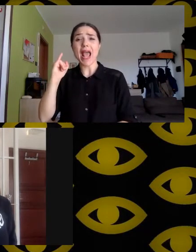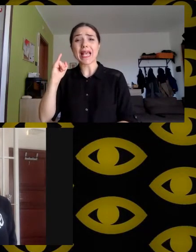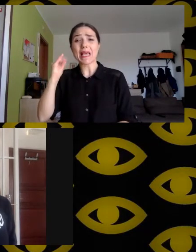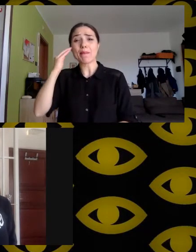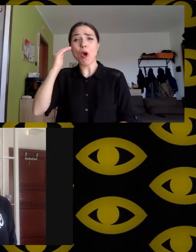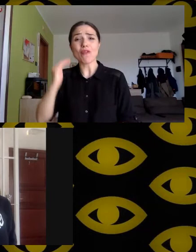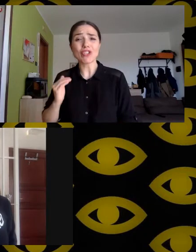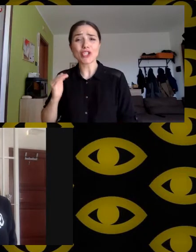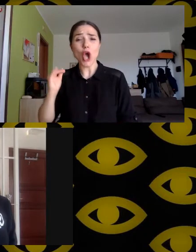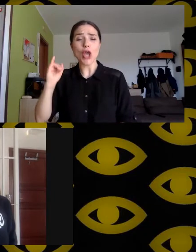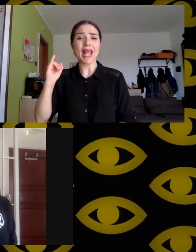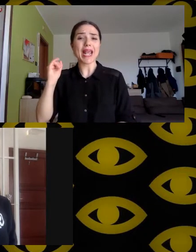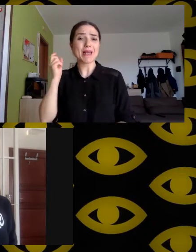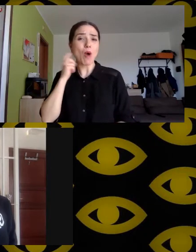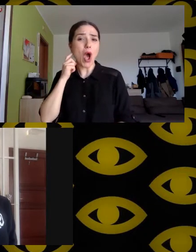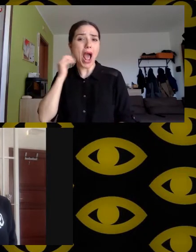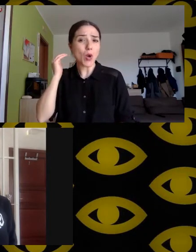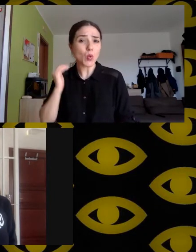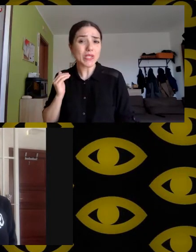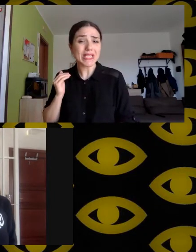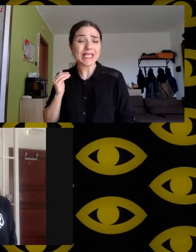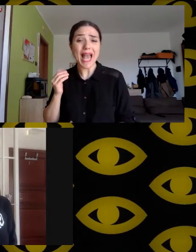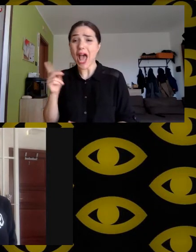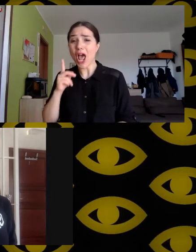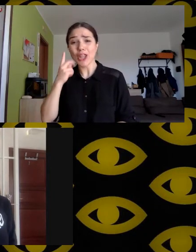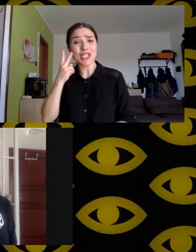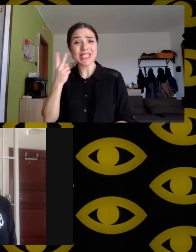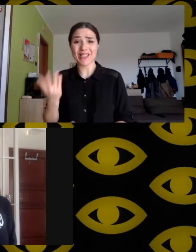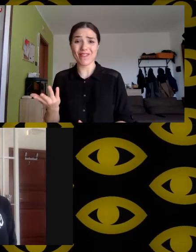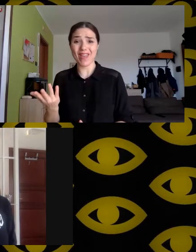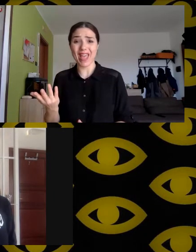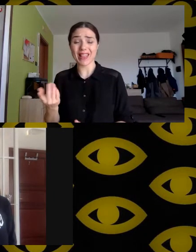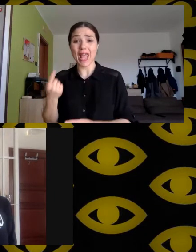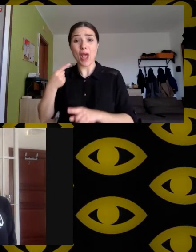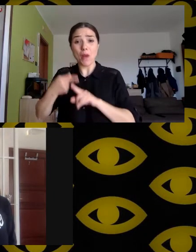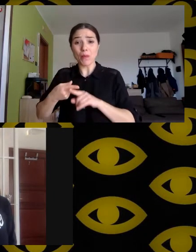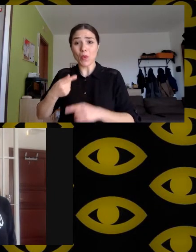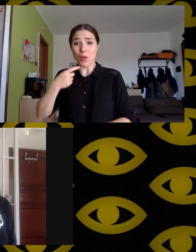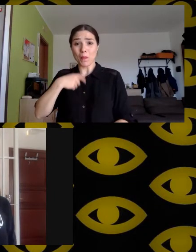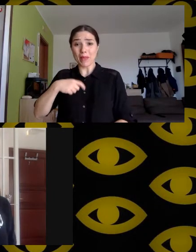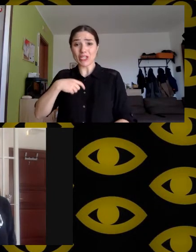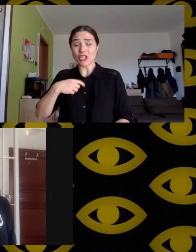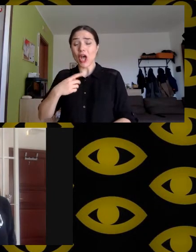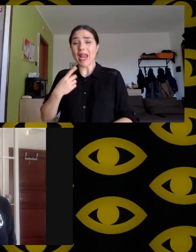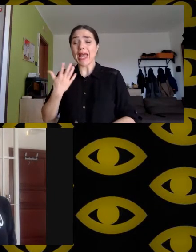Sono malattie che quindi tendi a nascondere proprio perché non hai una carrozzina